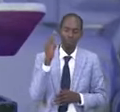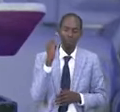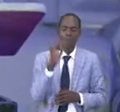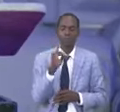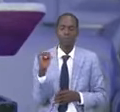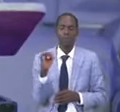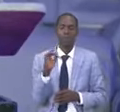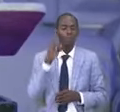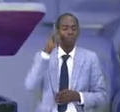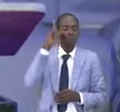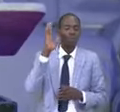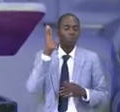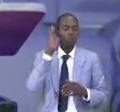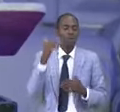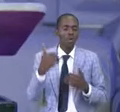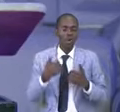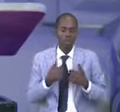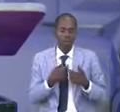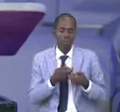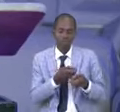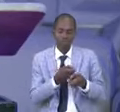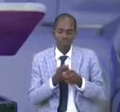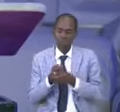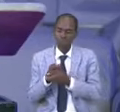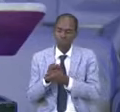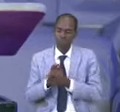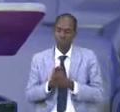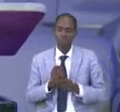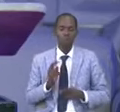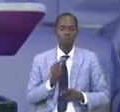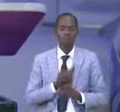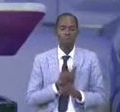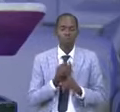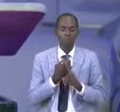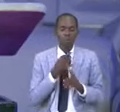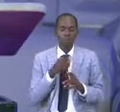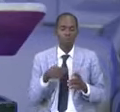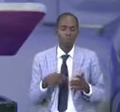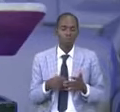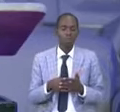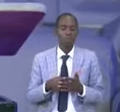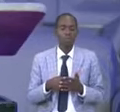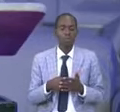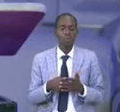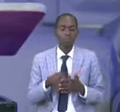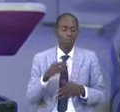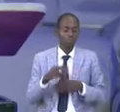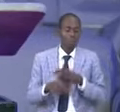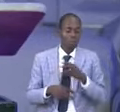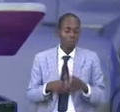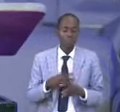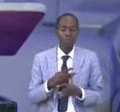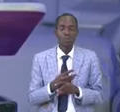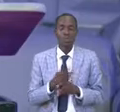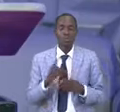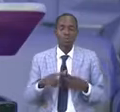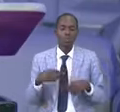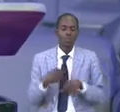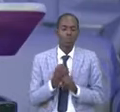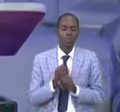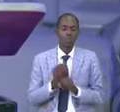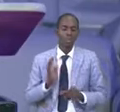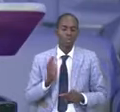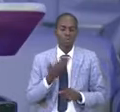que tu nous nous attire de ce monde pour que notre concentration